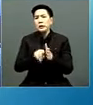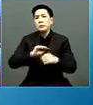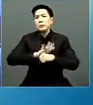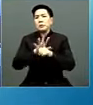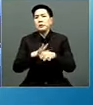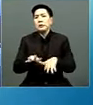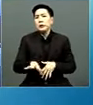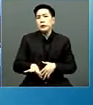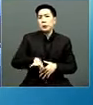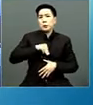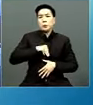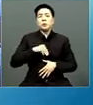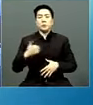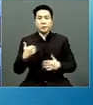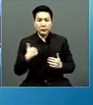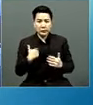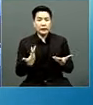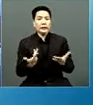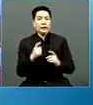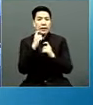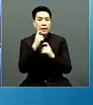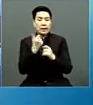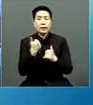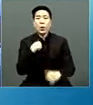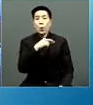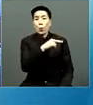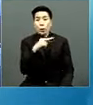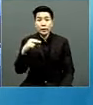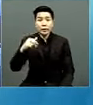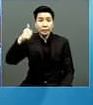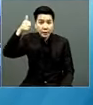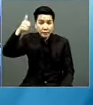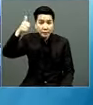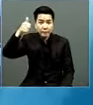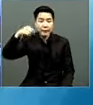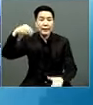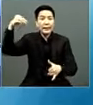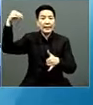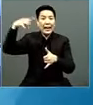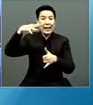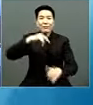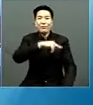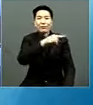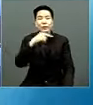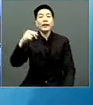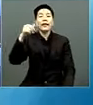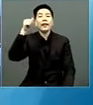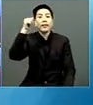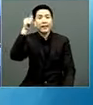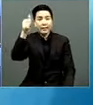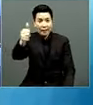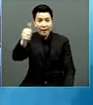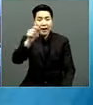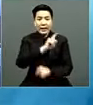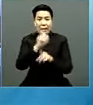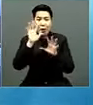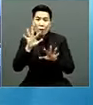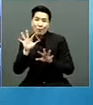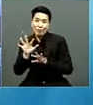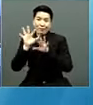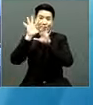จะมีการสัมผัสแล้วก็ไปติดต่อกันได้สระว่ายน้ำได้ไหมนะครับกลางแจ้งและในร่มได้แต่ว่าต้องจำกัดจำนวน